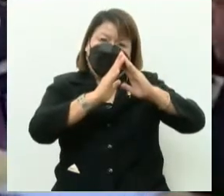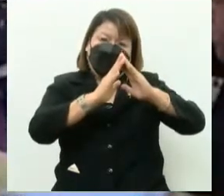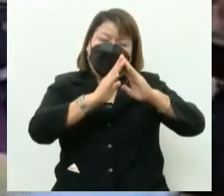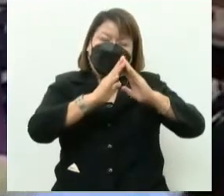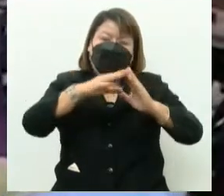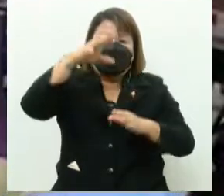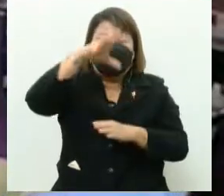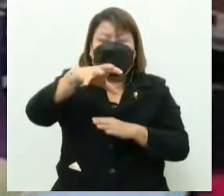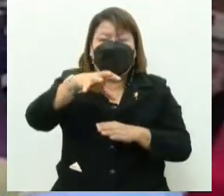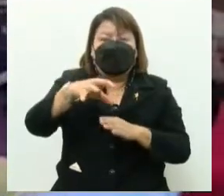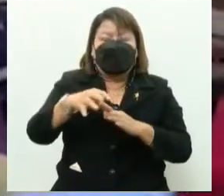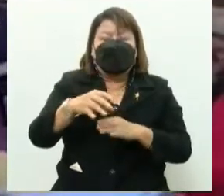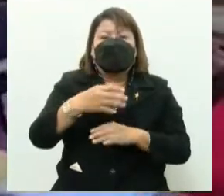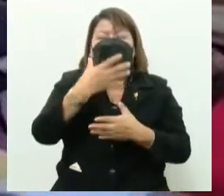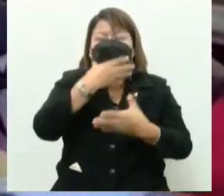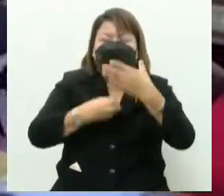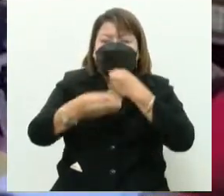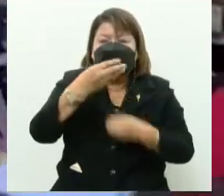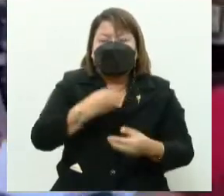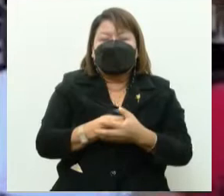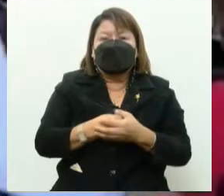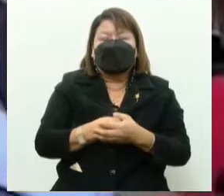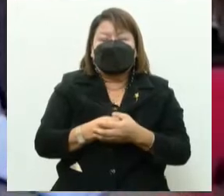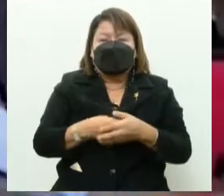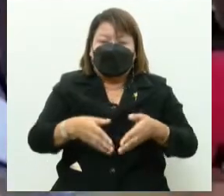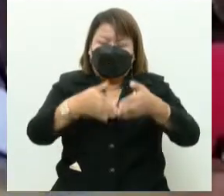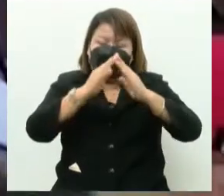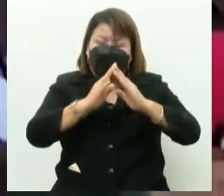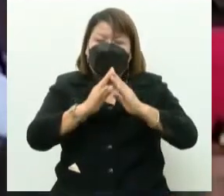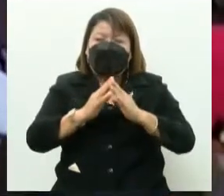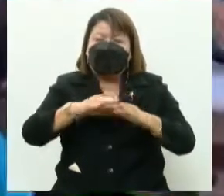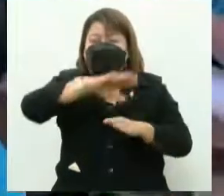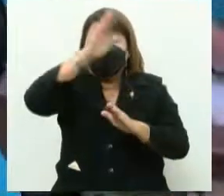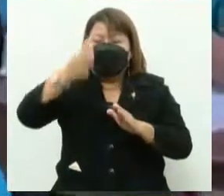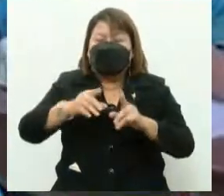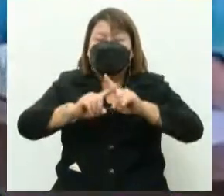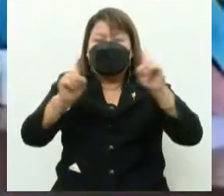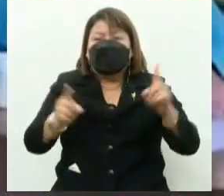าษีปราสาทเขาปลายบัดและปราสาทหินเขาพนมรุ้ง